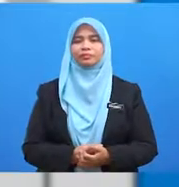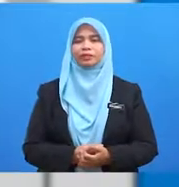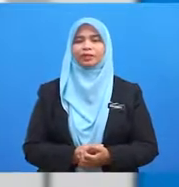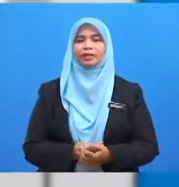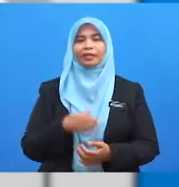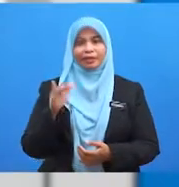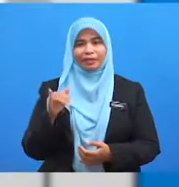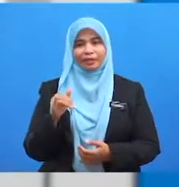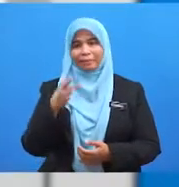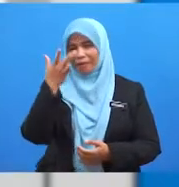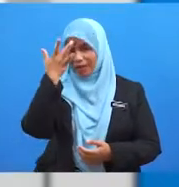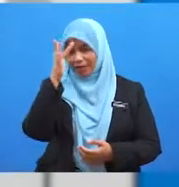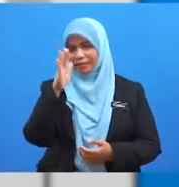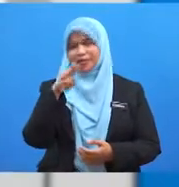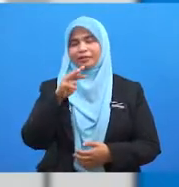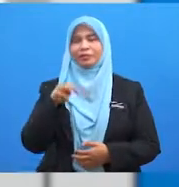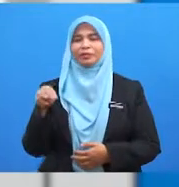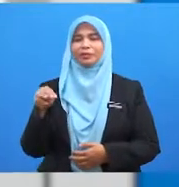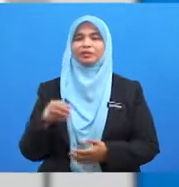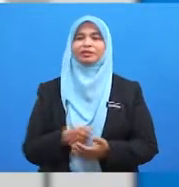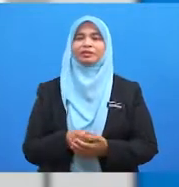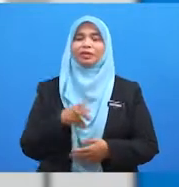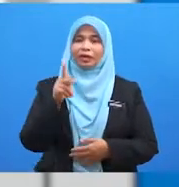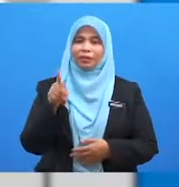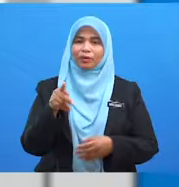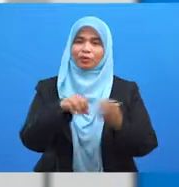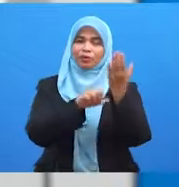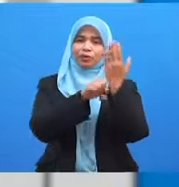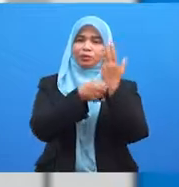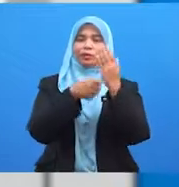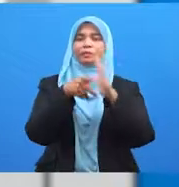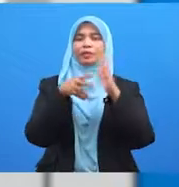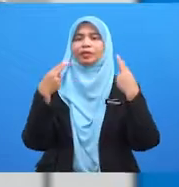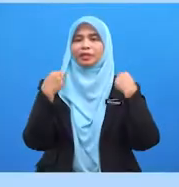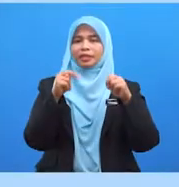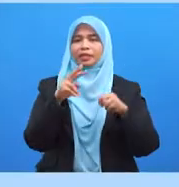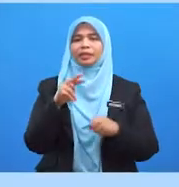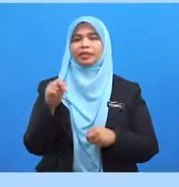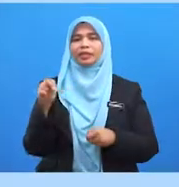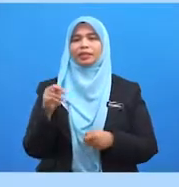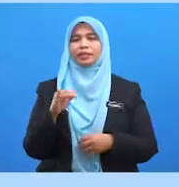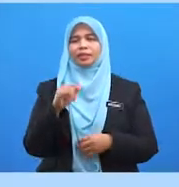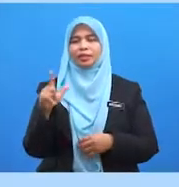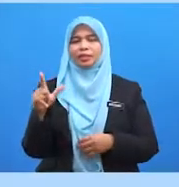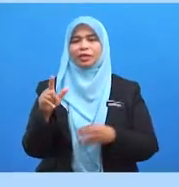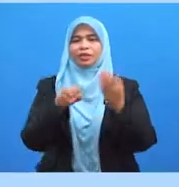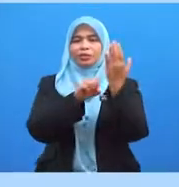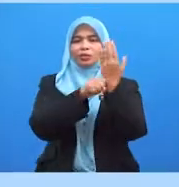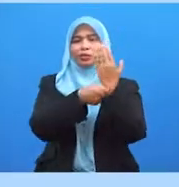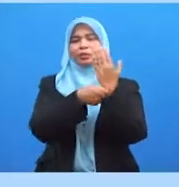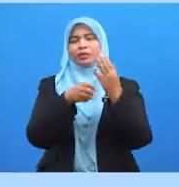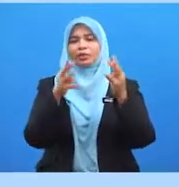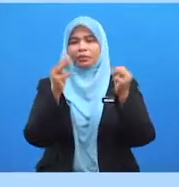Ha, pandai murid-murid. Keperluan sumber perniagaan adalah seperti keperluan sumber